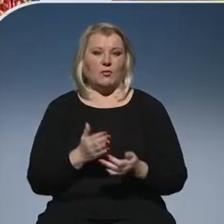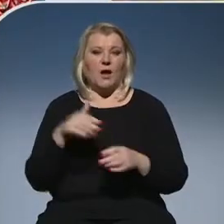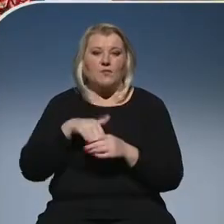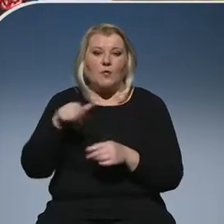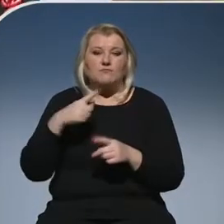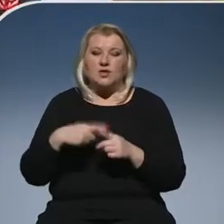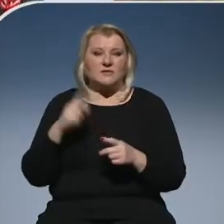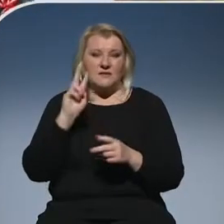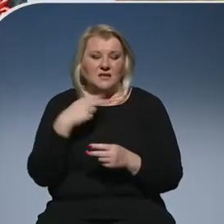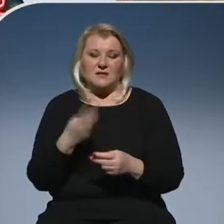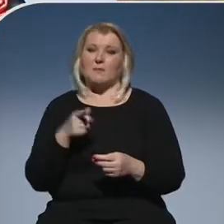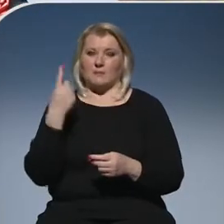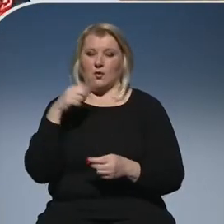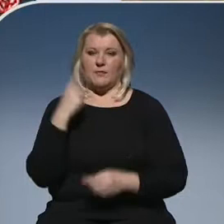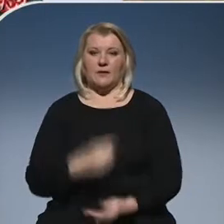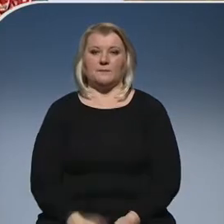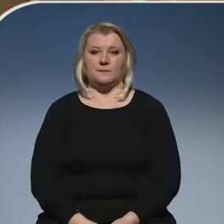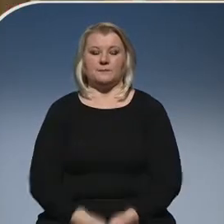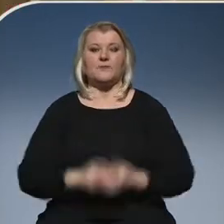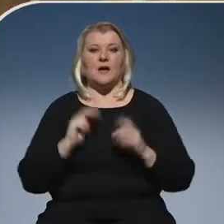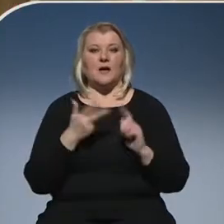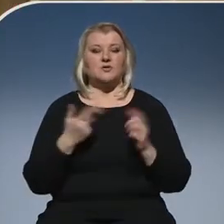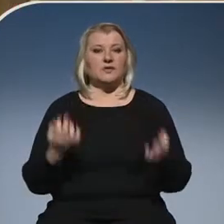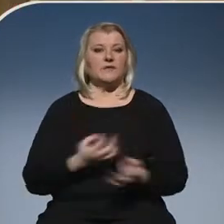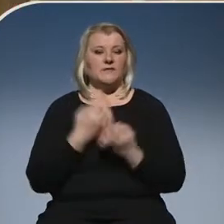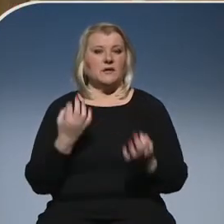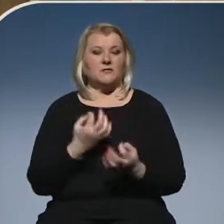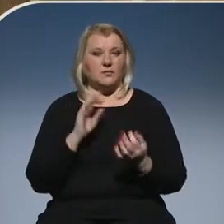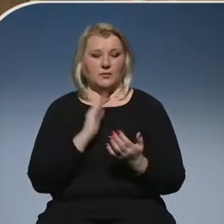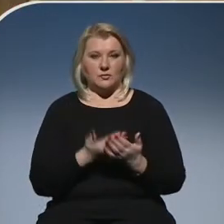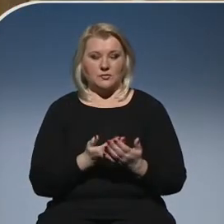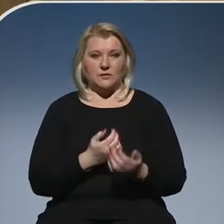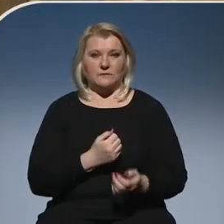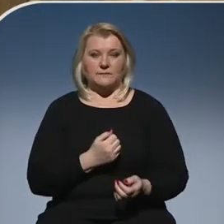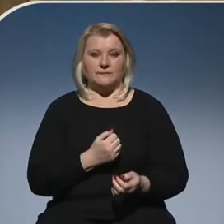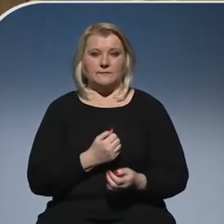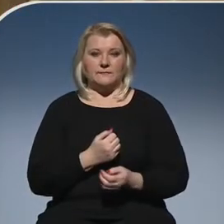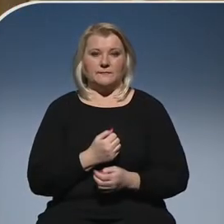opravdový. Jaká je ta třetí rada? Tak, ta třetí rada,